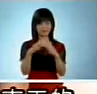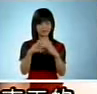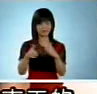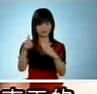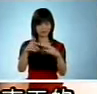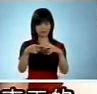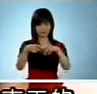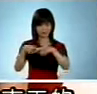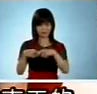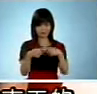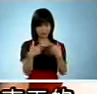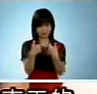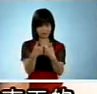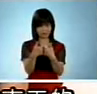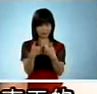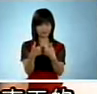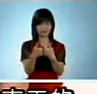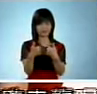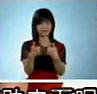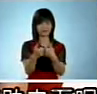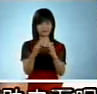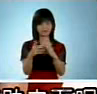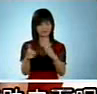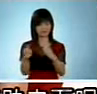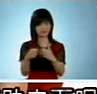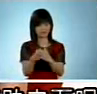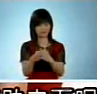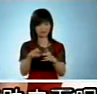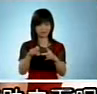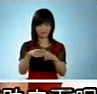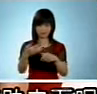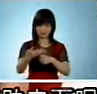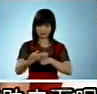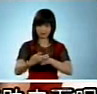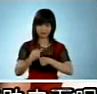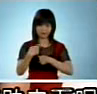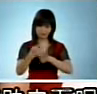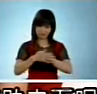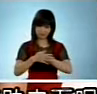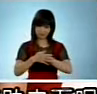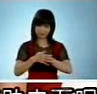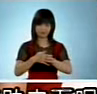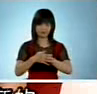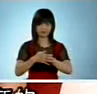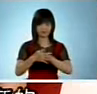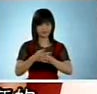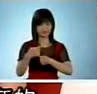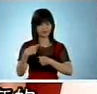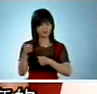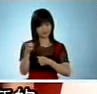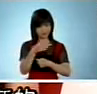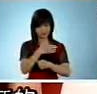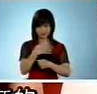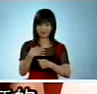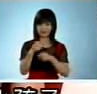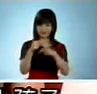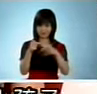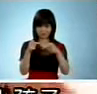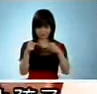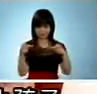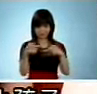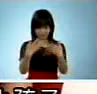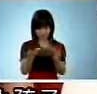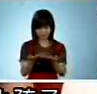会。 是。 那在这些家长的志工的算是给我的一些帮助之下呢，我才能够渐渐